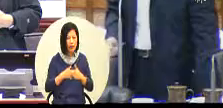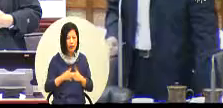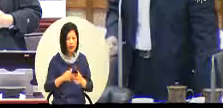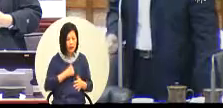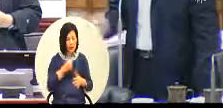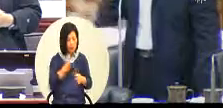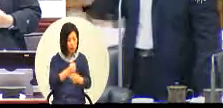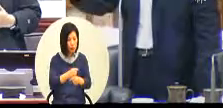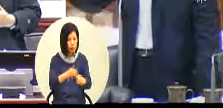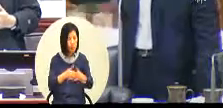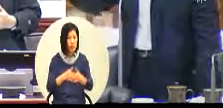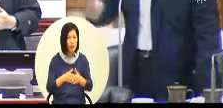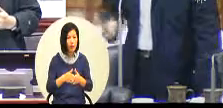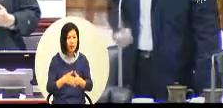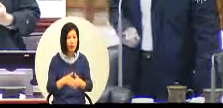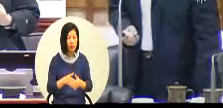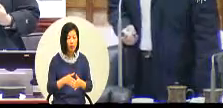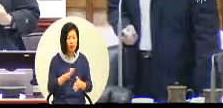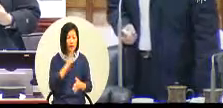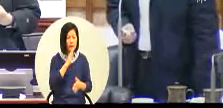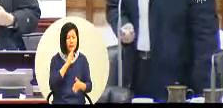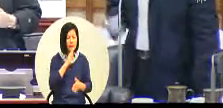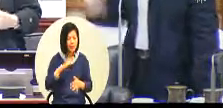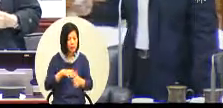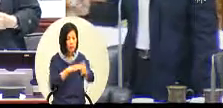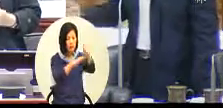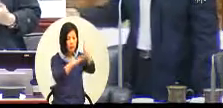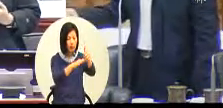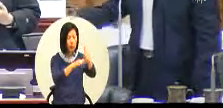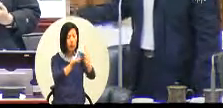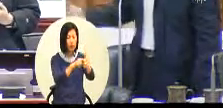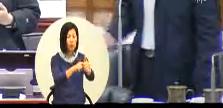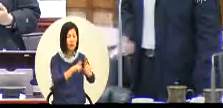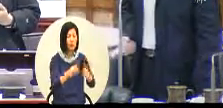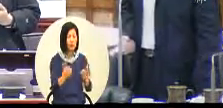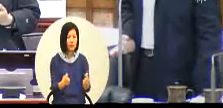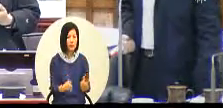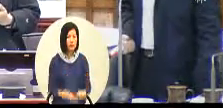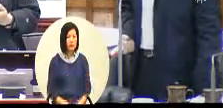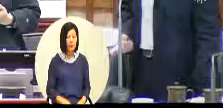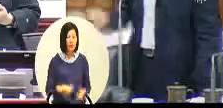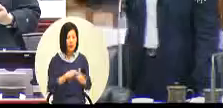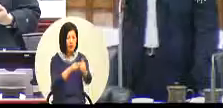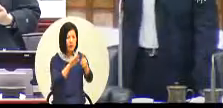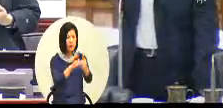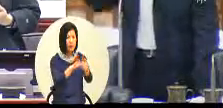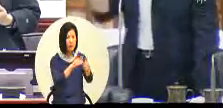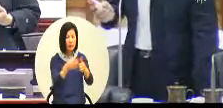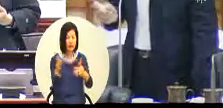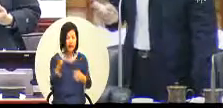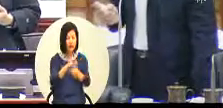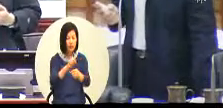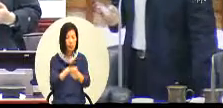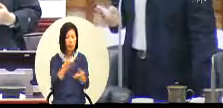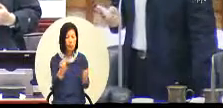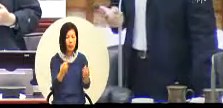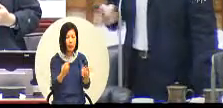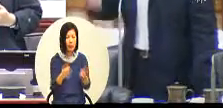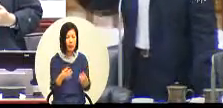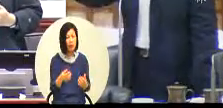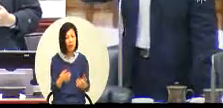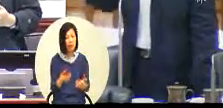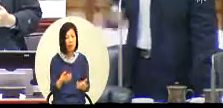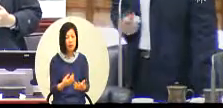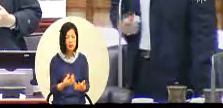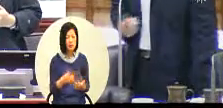面的执行者，你才是真正的带兵官呐、啊，对不对？你带兵官没有十足的经费，你怎么打？没有办法嘛，